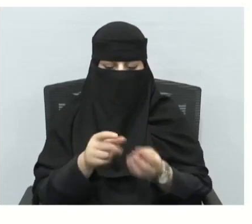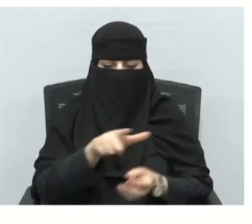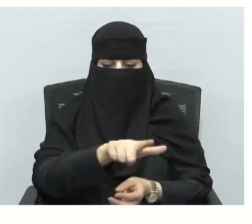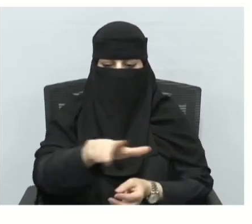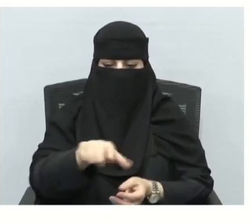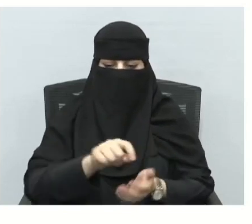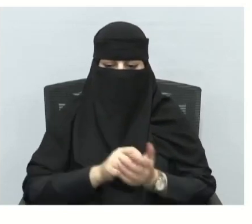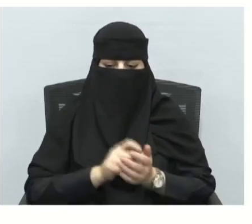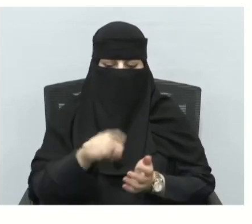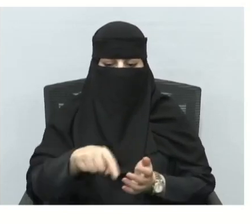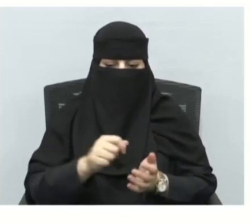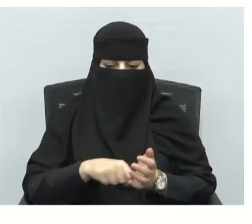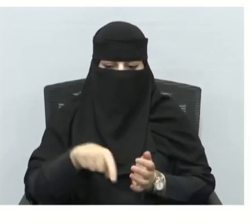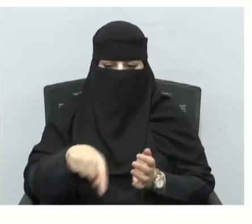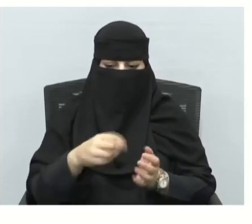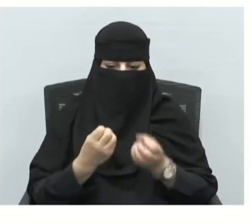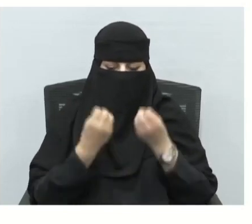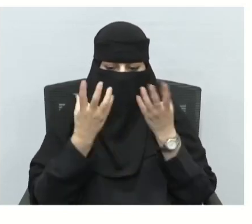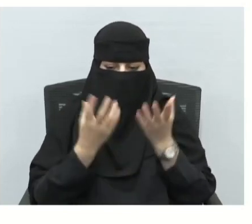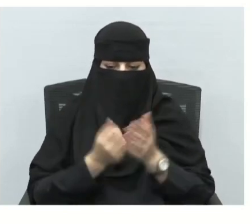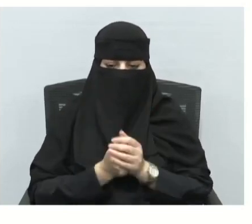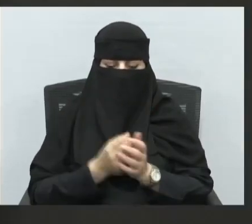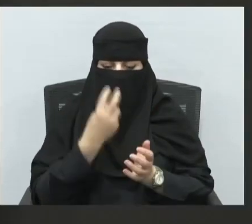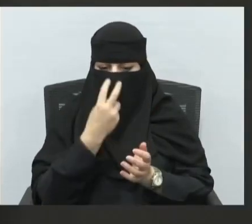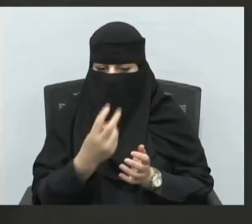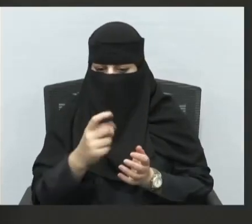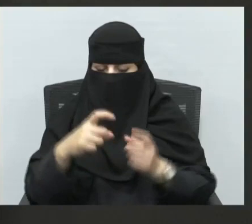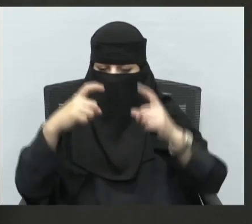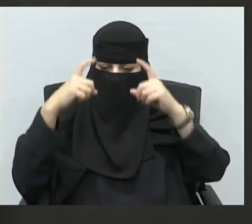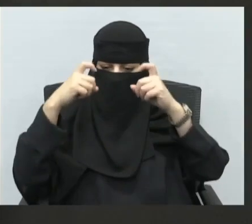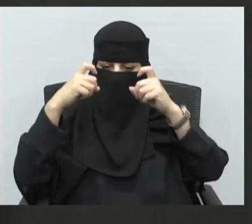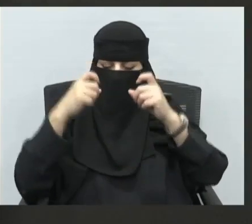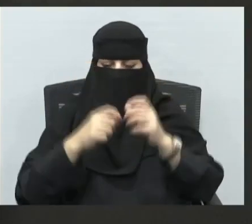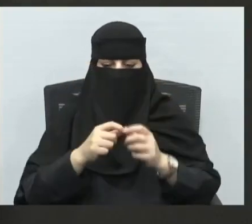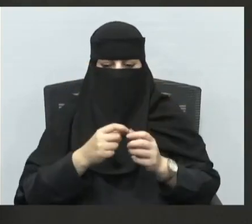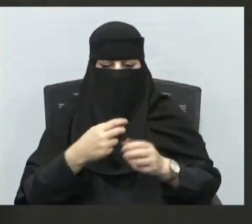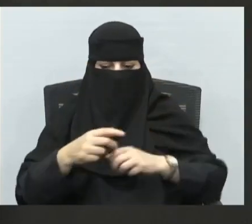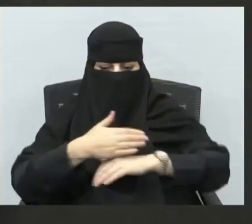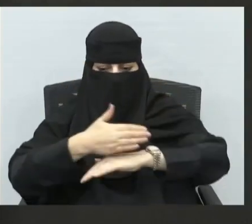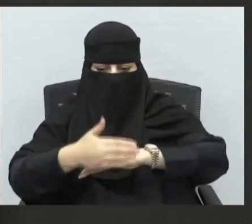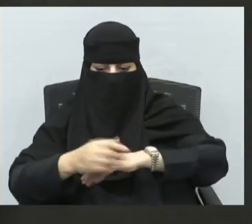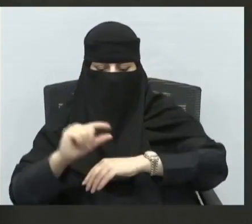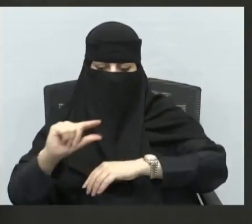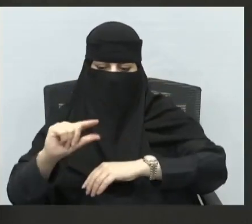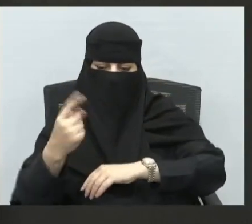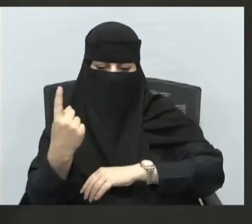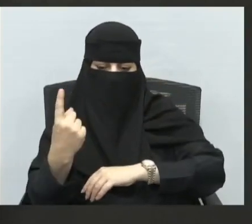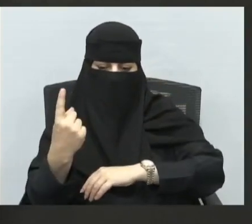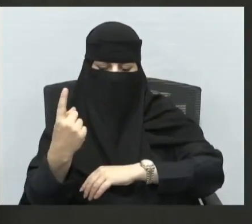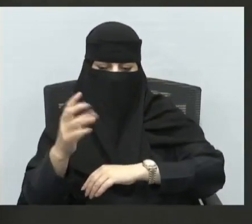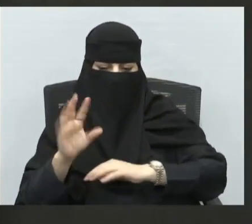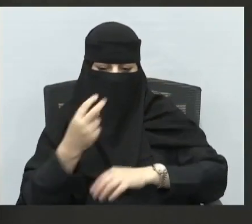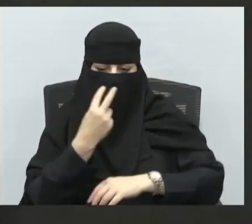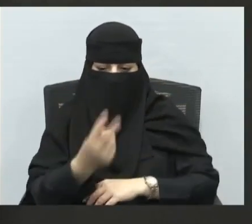رايكم يا رائعين الان ان تلاحظوا هذه الصور لمده دقيقه واحده تحاولوا ان